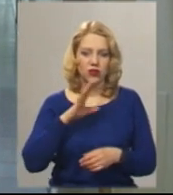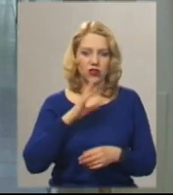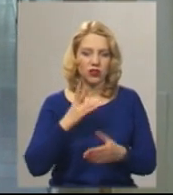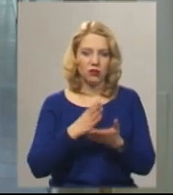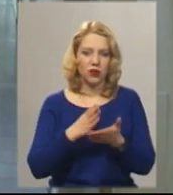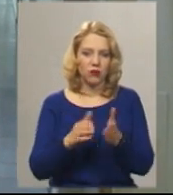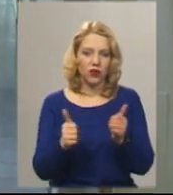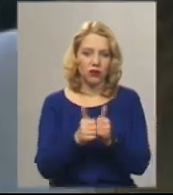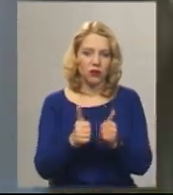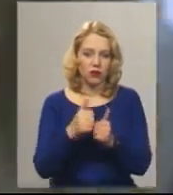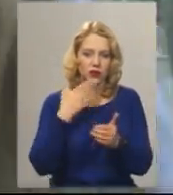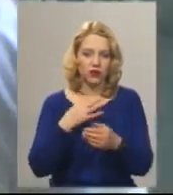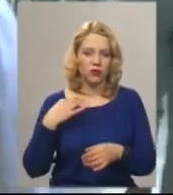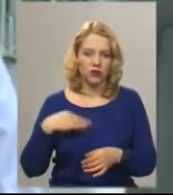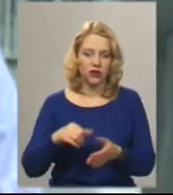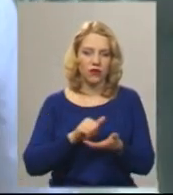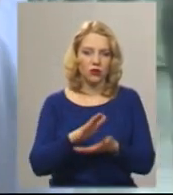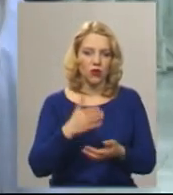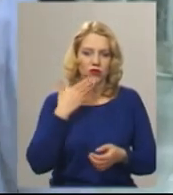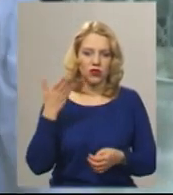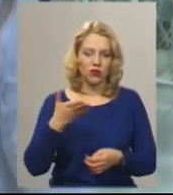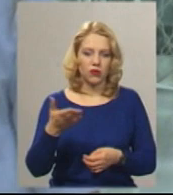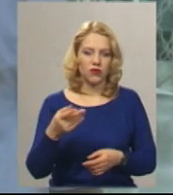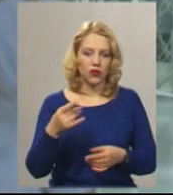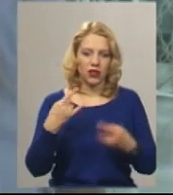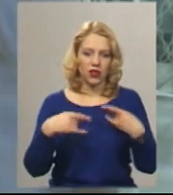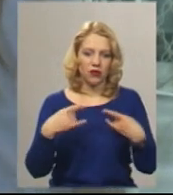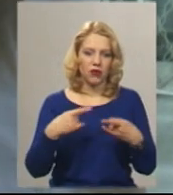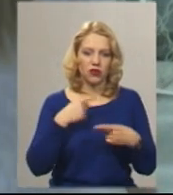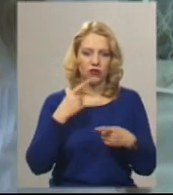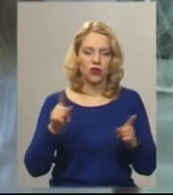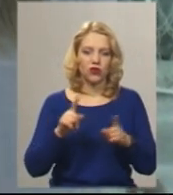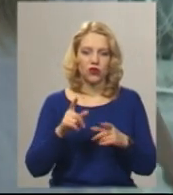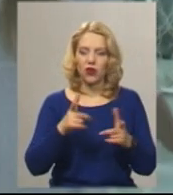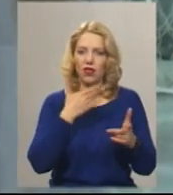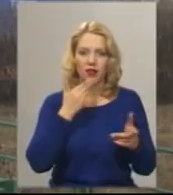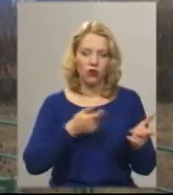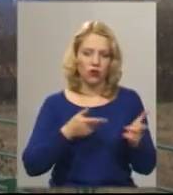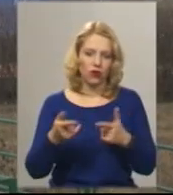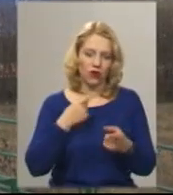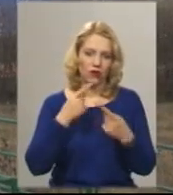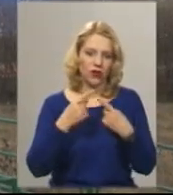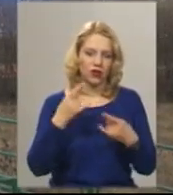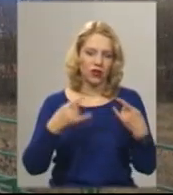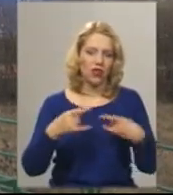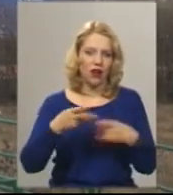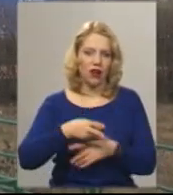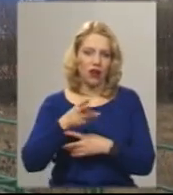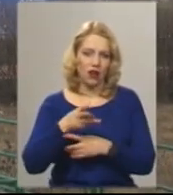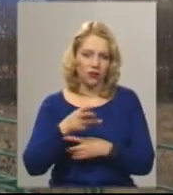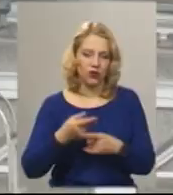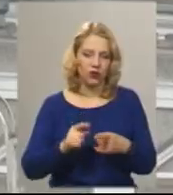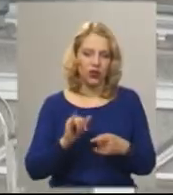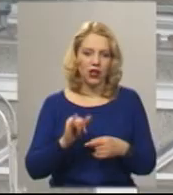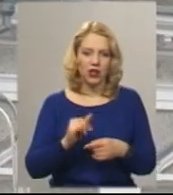лікарні поруч з сином, відмовилася надавати будь-які коментарі Суспільному, зіславшись на те, що не готова спілкуватися зі ЗМІ. На камеру коментувати